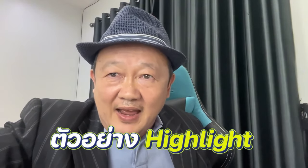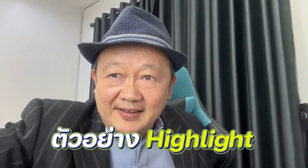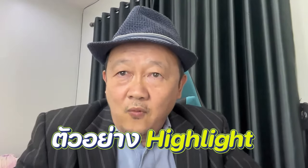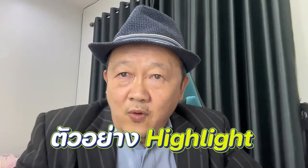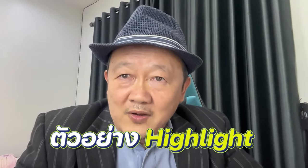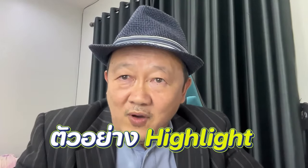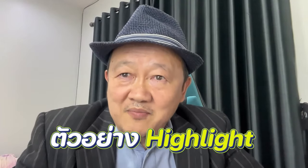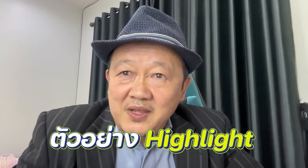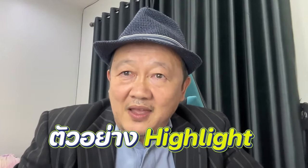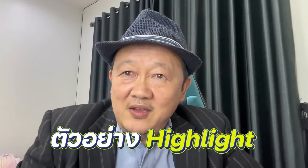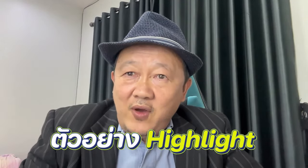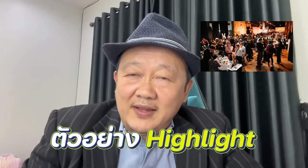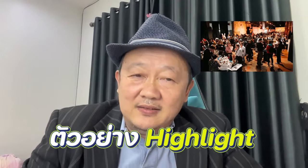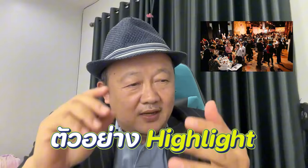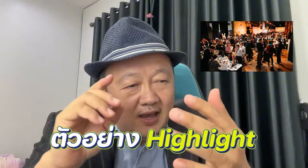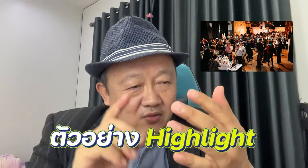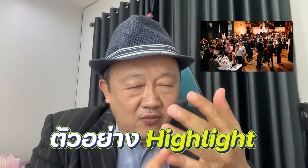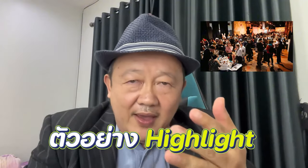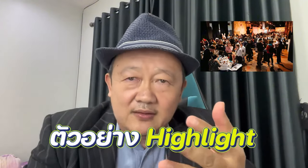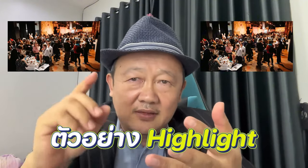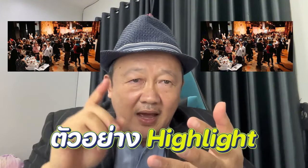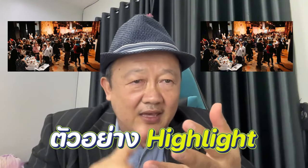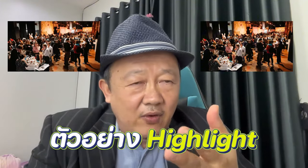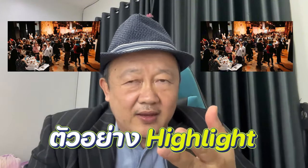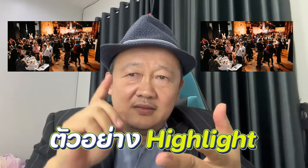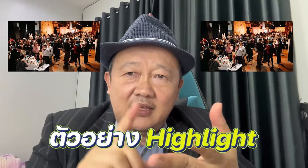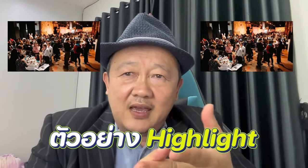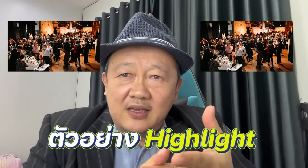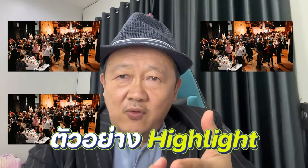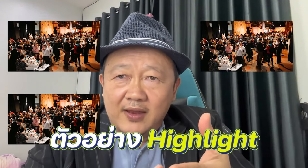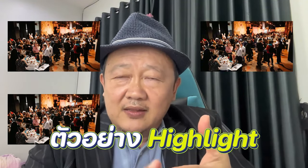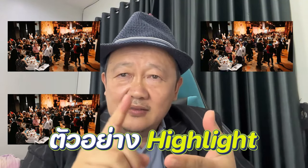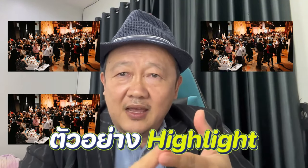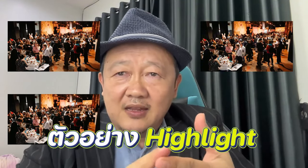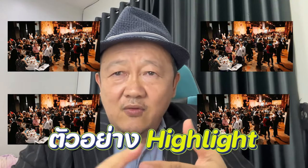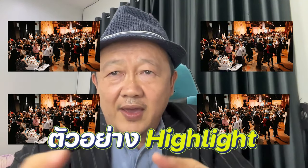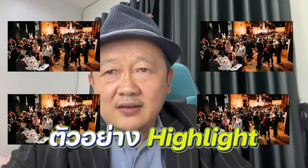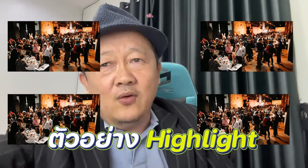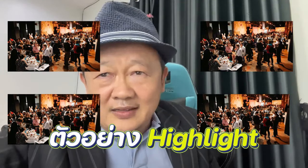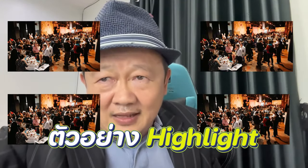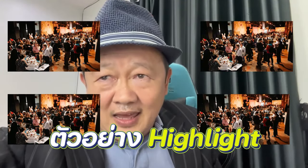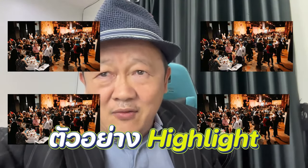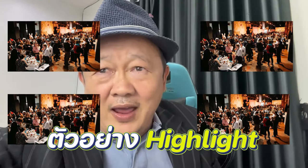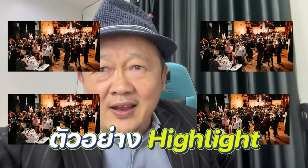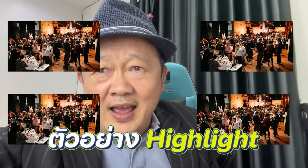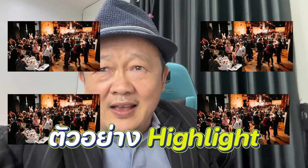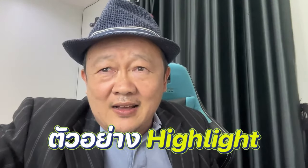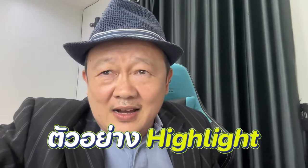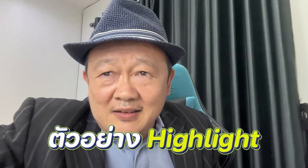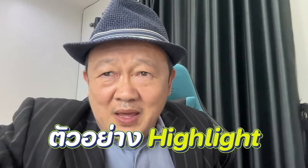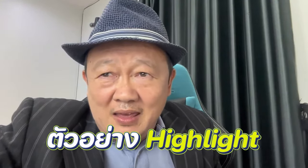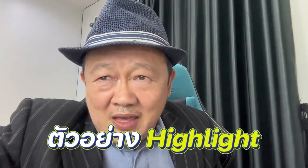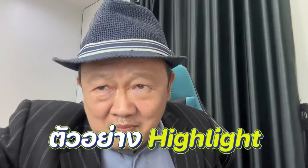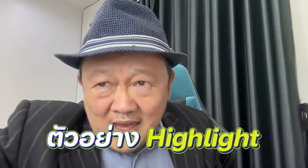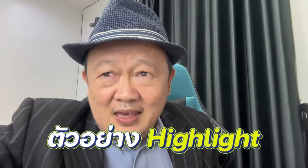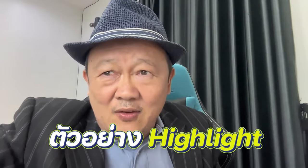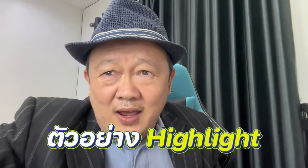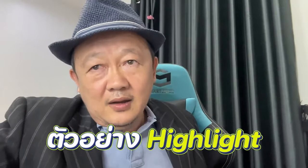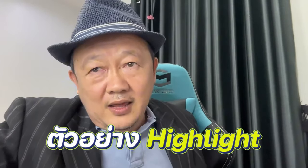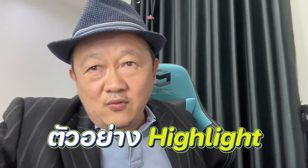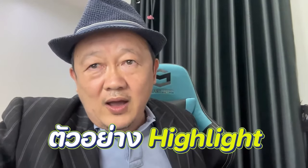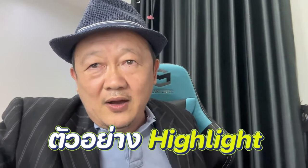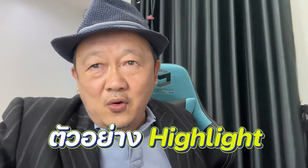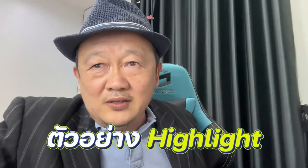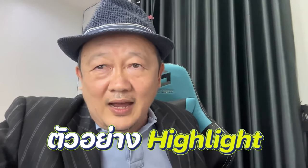ชิ้นเป็นอันวันๆมีแต่อีเวนเช้าอีเวนสายอีเวนเที่ยงอีเวนเย็นอีเวน 4อเวนแล้วนะกลางคืนมีอีกมั้ย